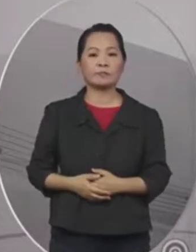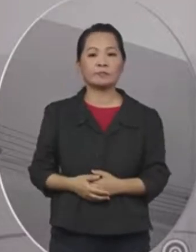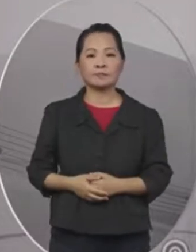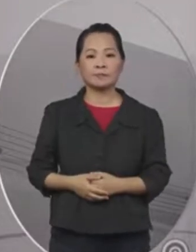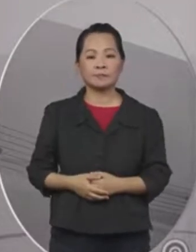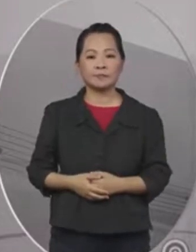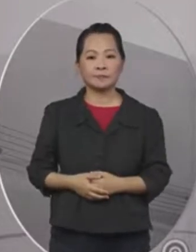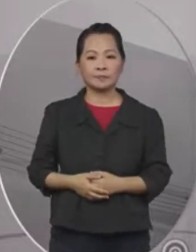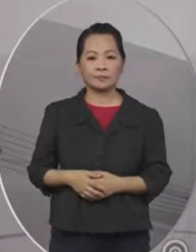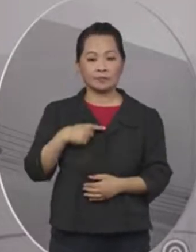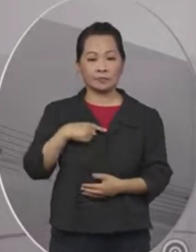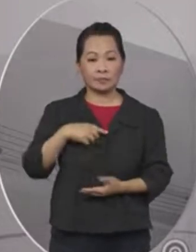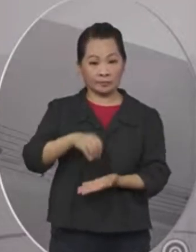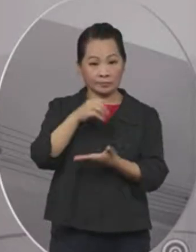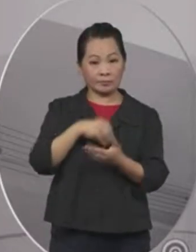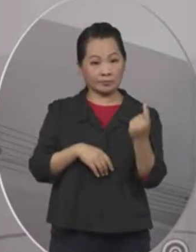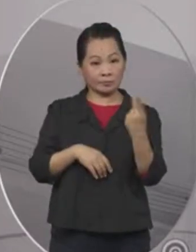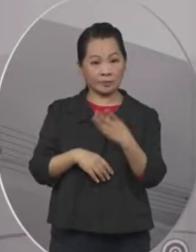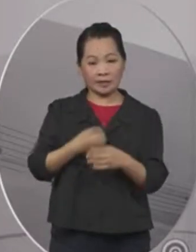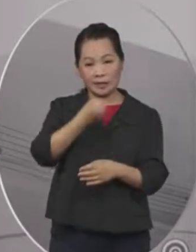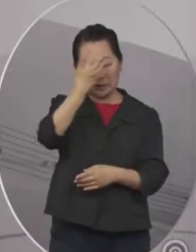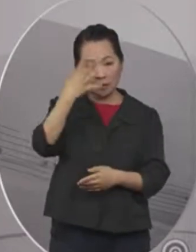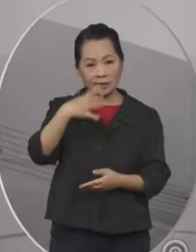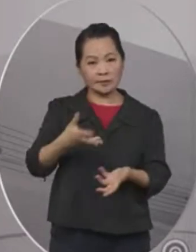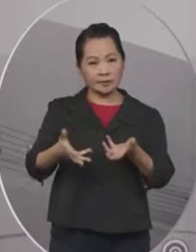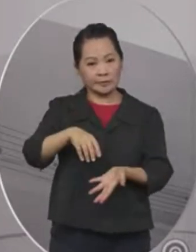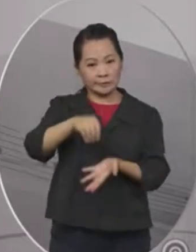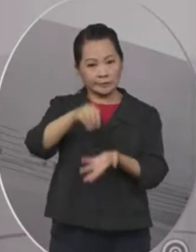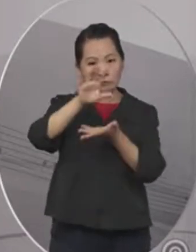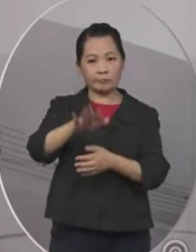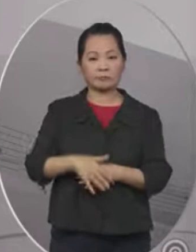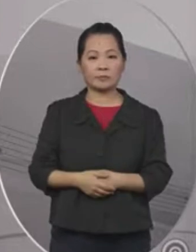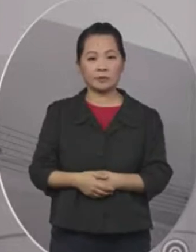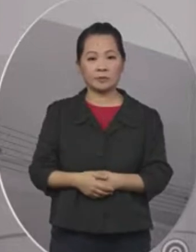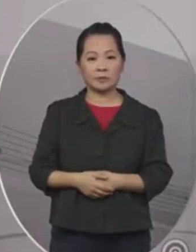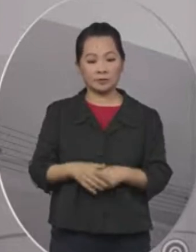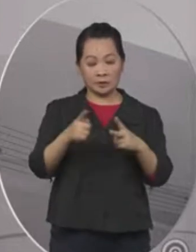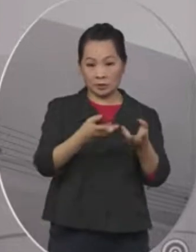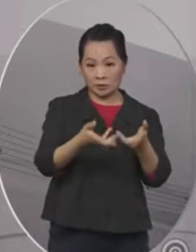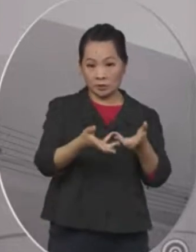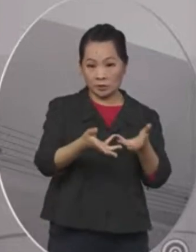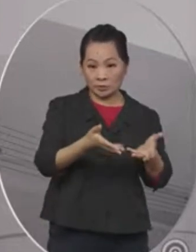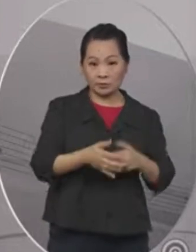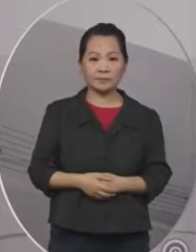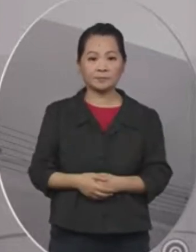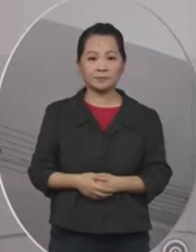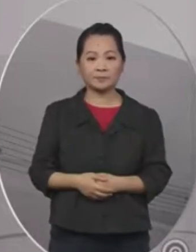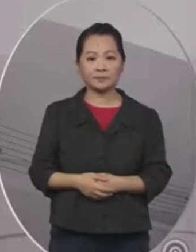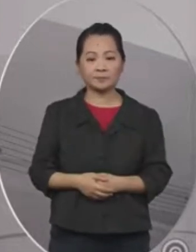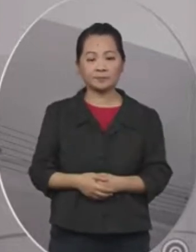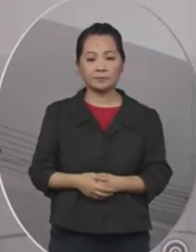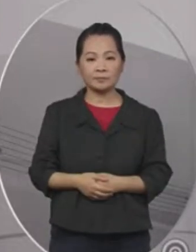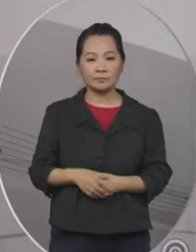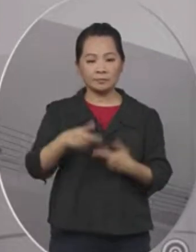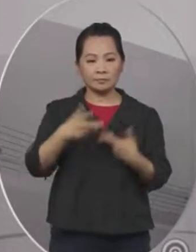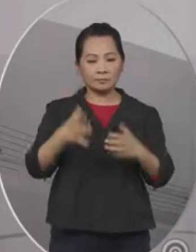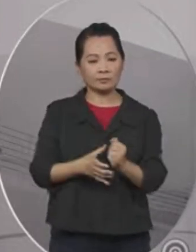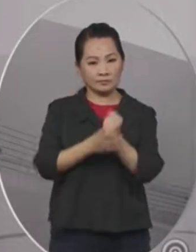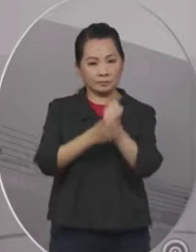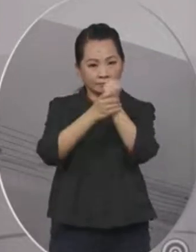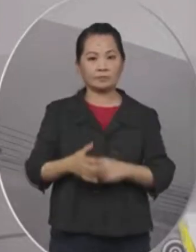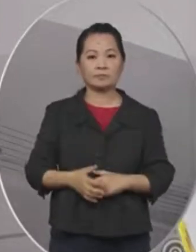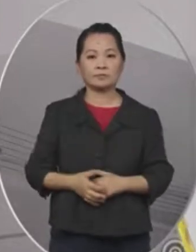岳阳提出了许多年轻的议题、小众的议题， 所以希望大家多多支持